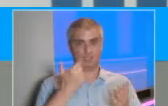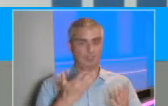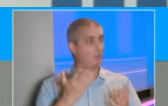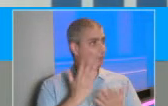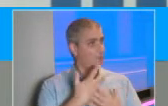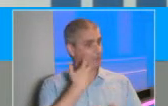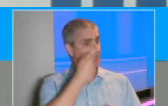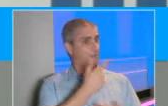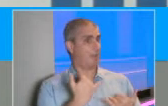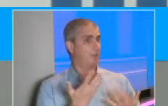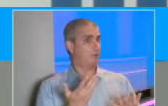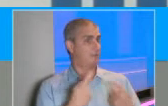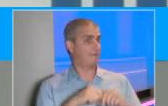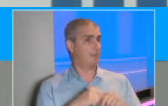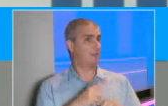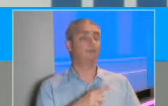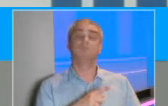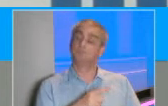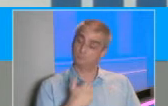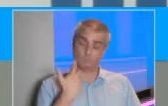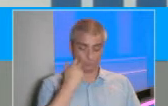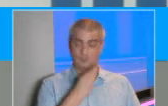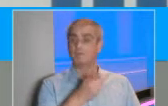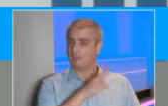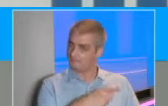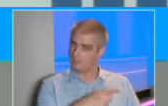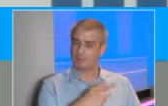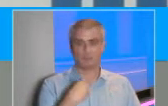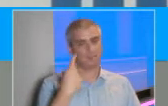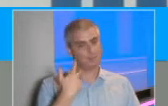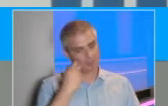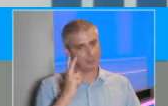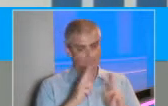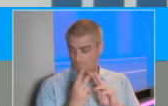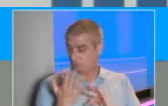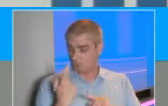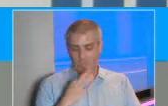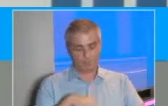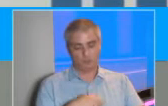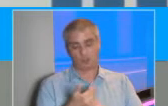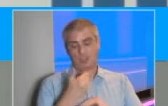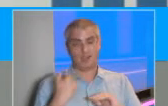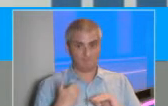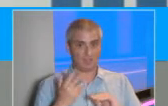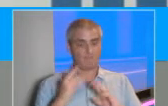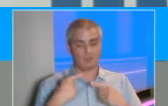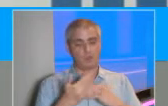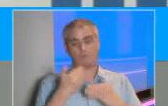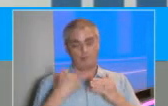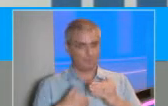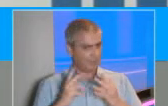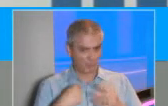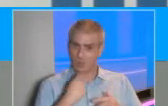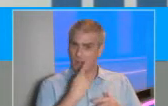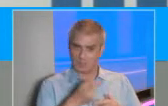הוא החמילה היום, צריך לומר, בוועדה. הוא החמילה הרבה, גם היא החמטה לו, הם נפגשו ממש כמה שעות קודם וגם יום לפני. אני יכול